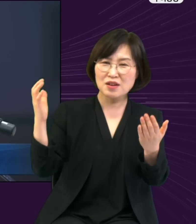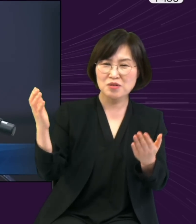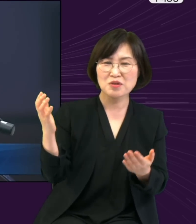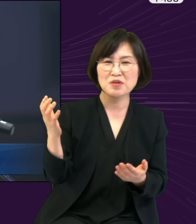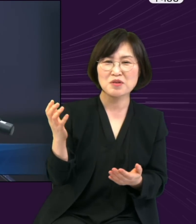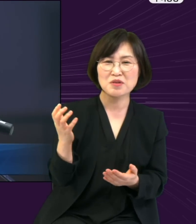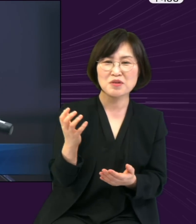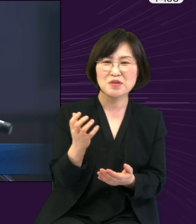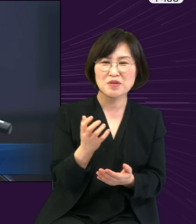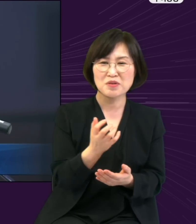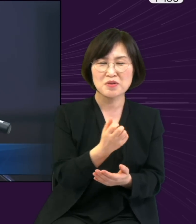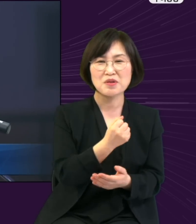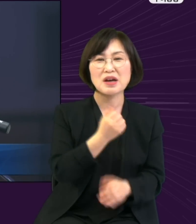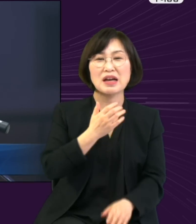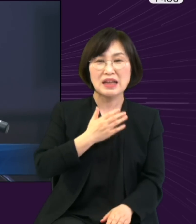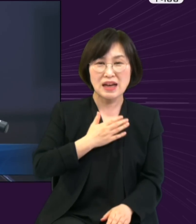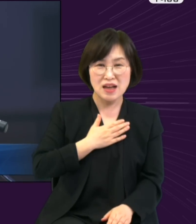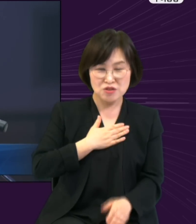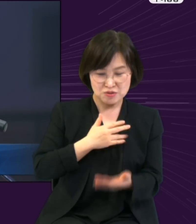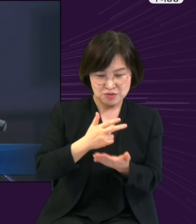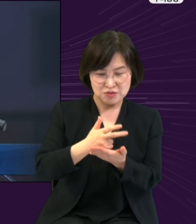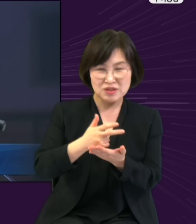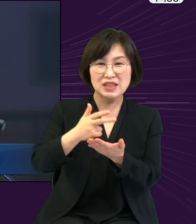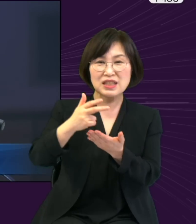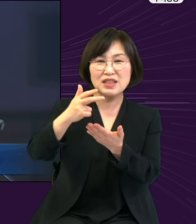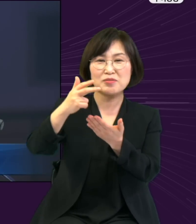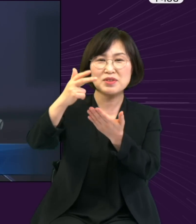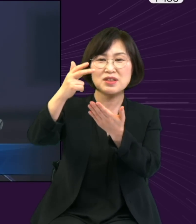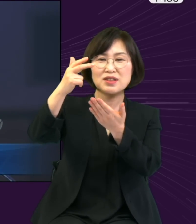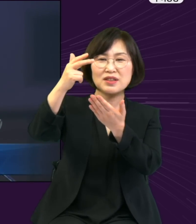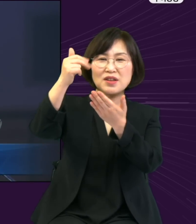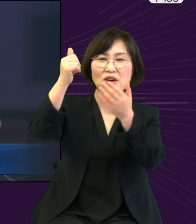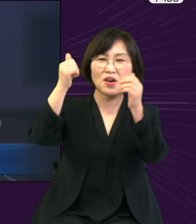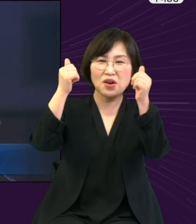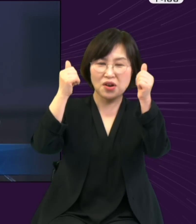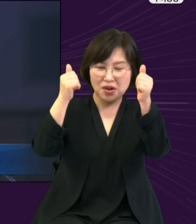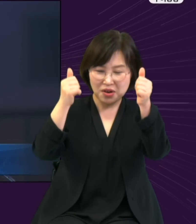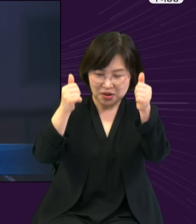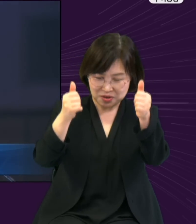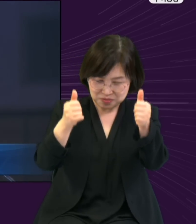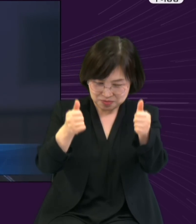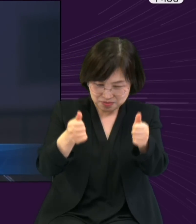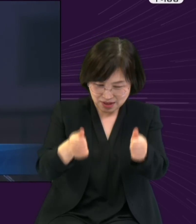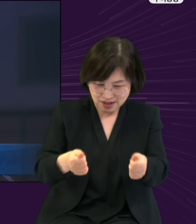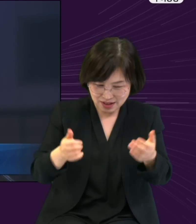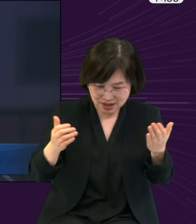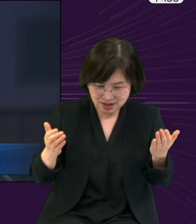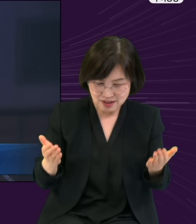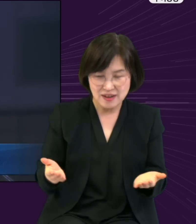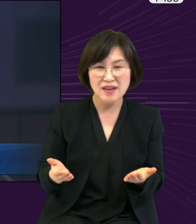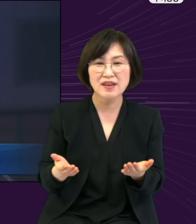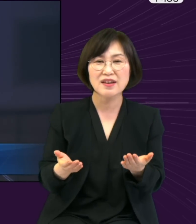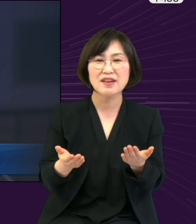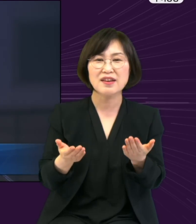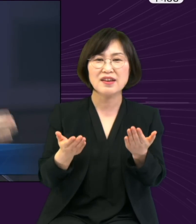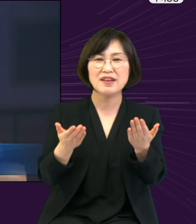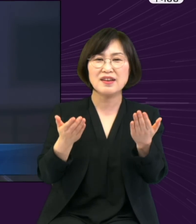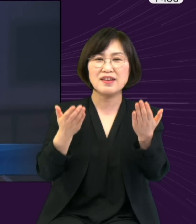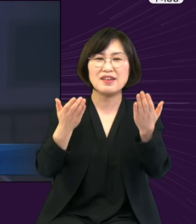노래로 나 주님을 경배해